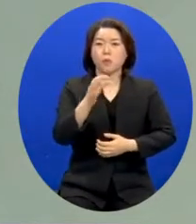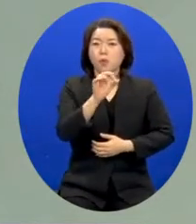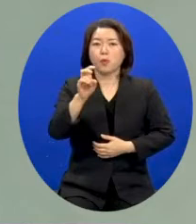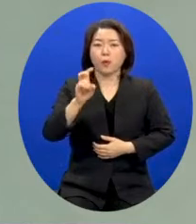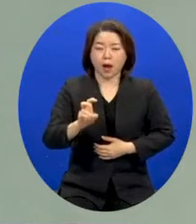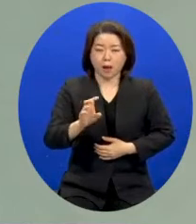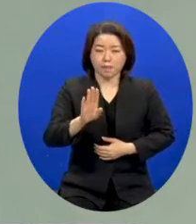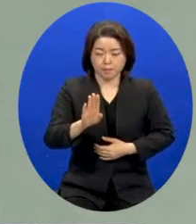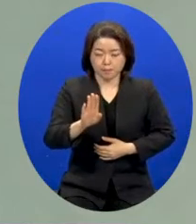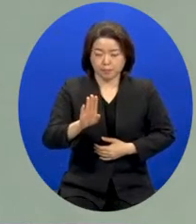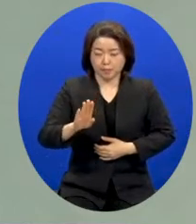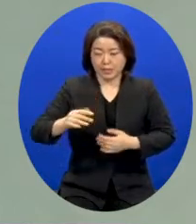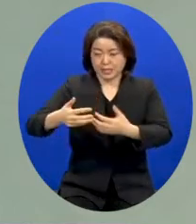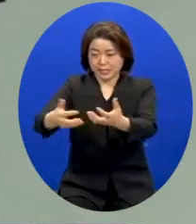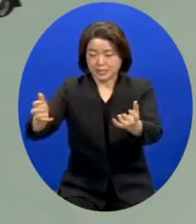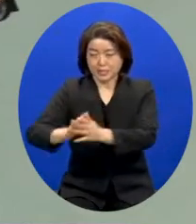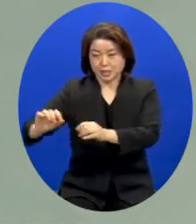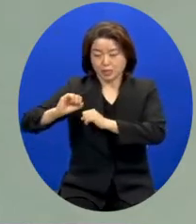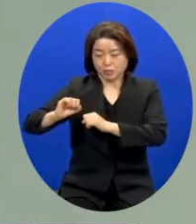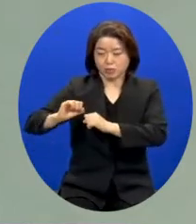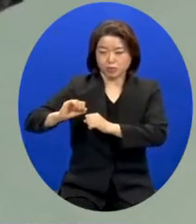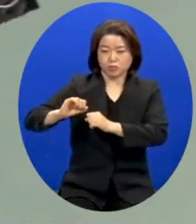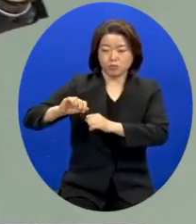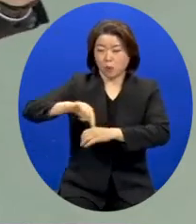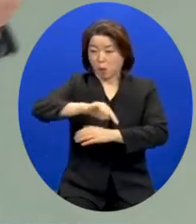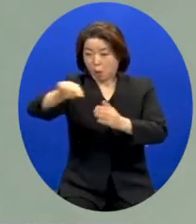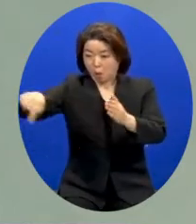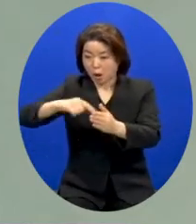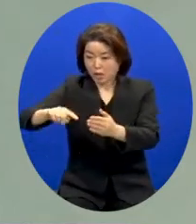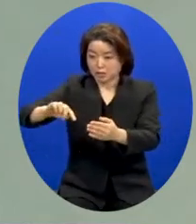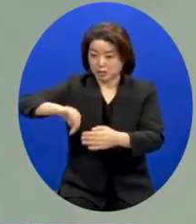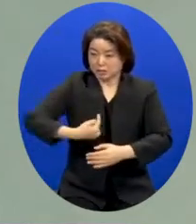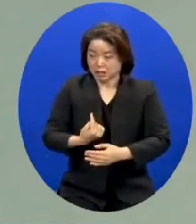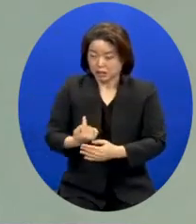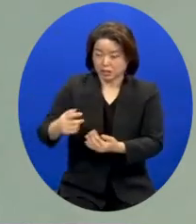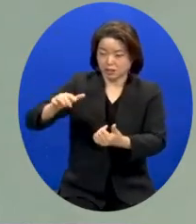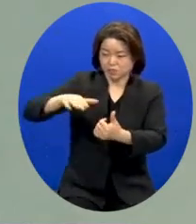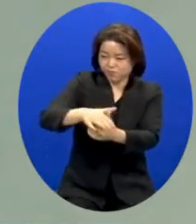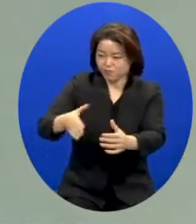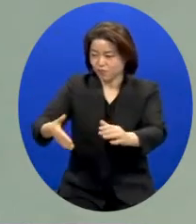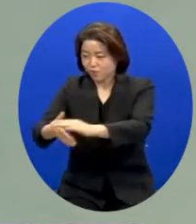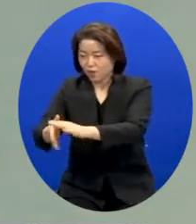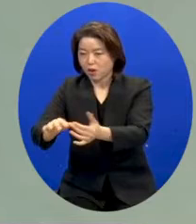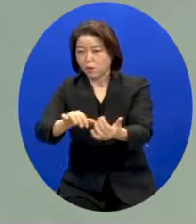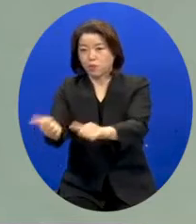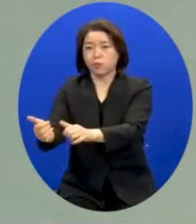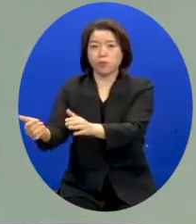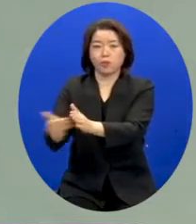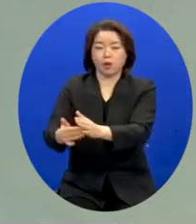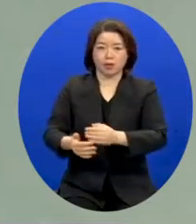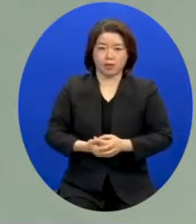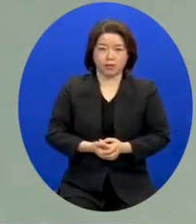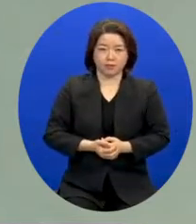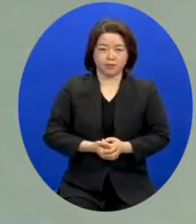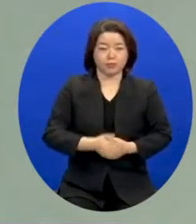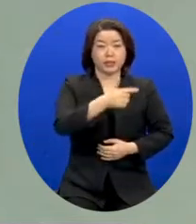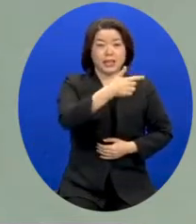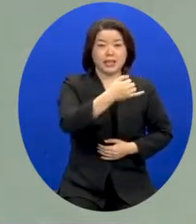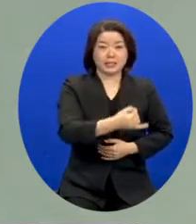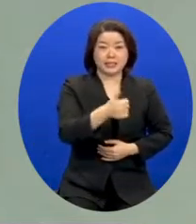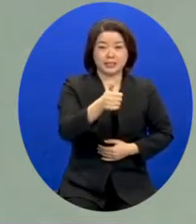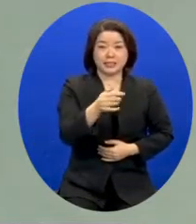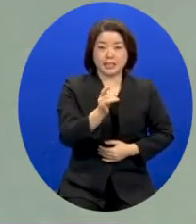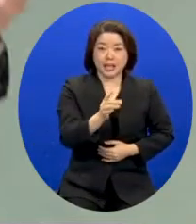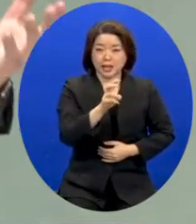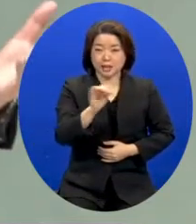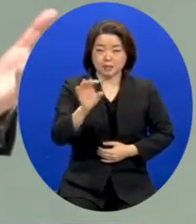대군이 스스로 자기들끼리 죽고 죽이면서 다 죽어버렸습니다. 느헤미야는